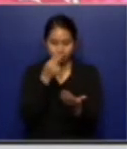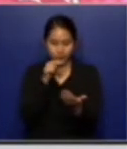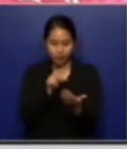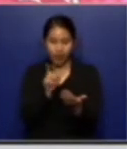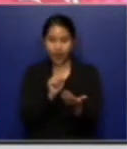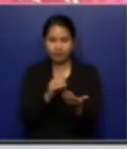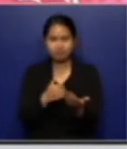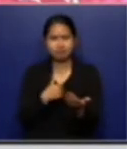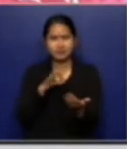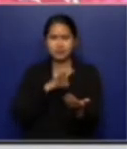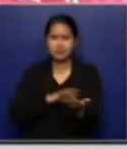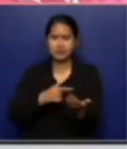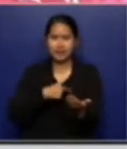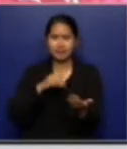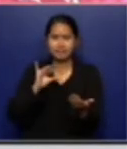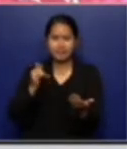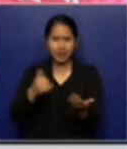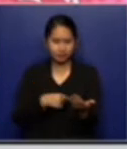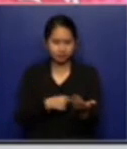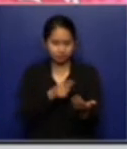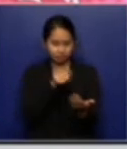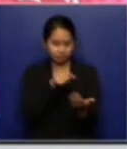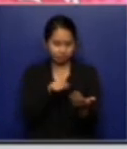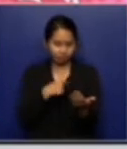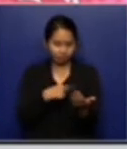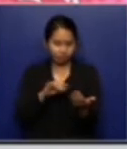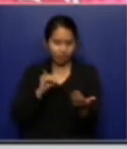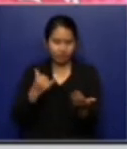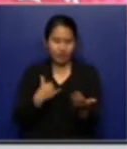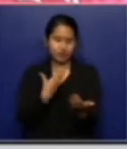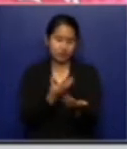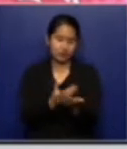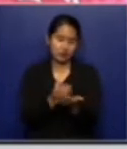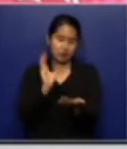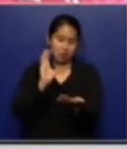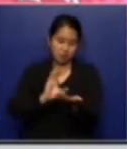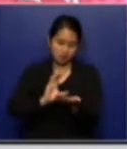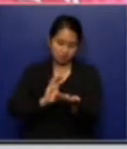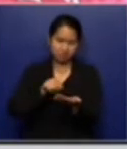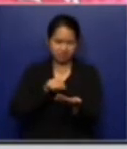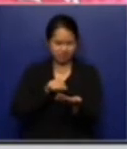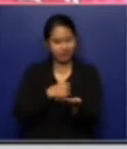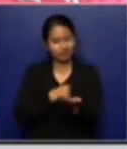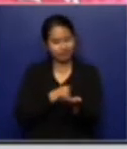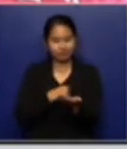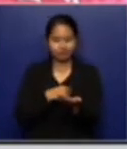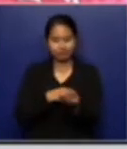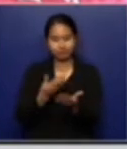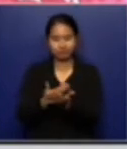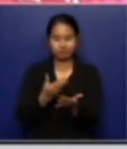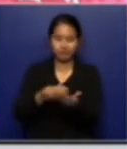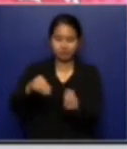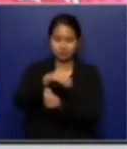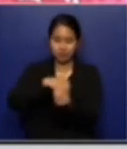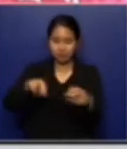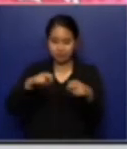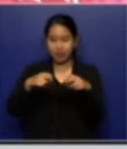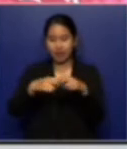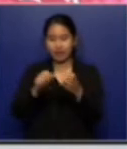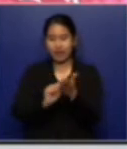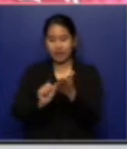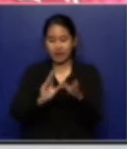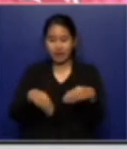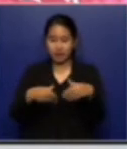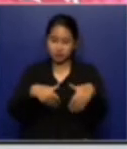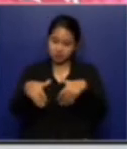ร้างความมั่นใจให้กับดิฉันได้เลยค่ะว่างบประมาณรายจ่ายฉบับนี้จะสามารถนำไปแก้ปัญหาให้กับประชา